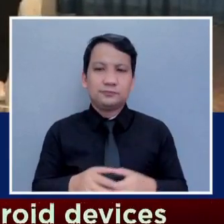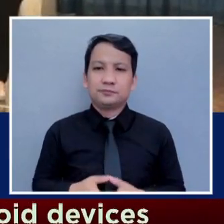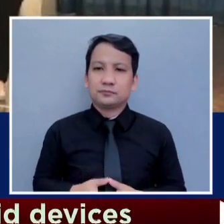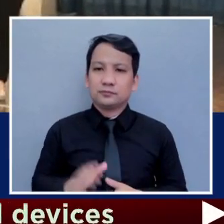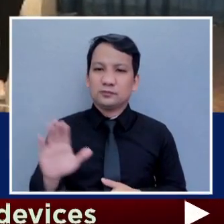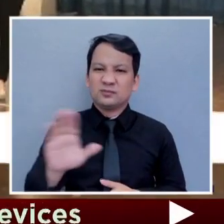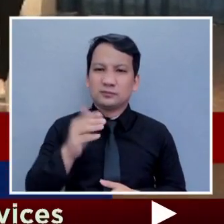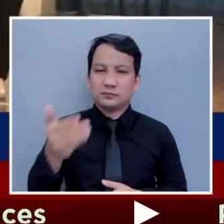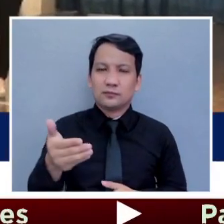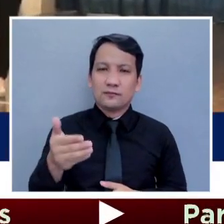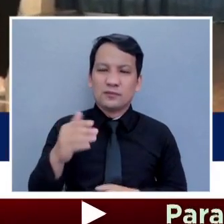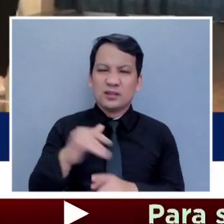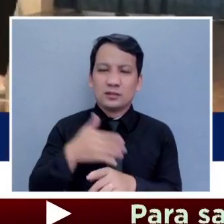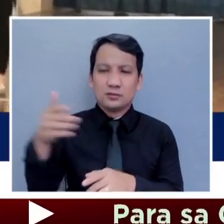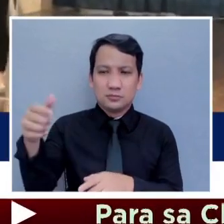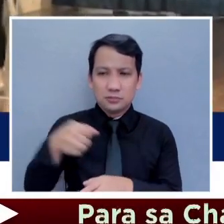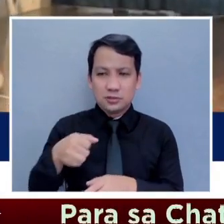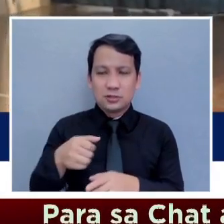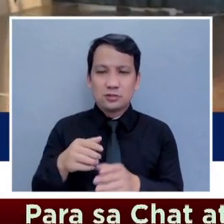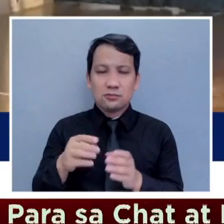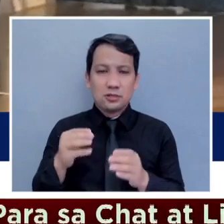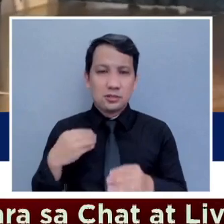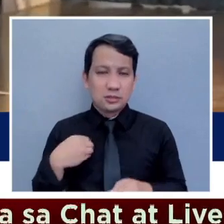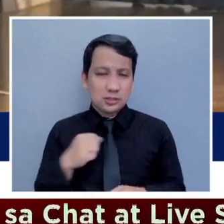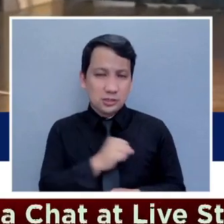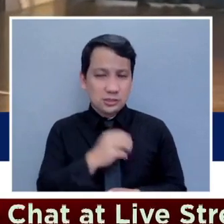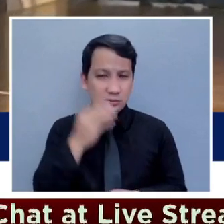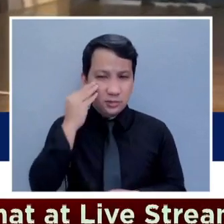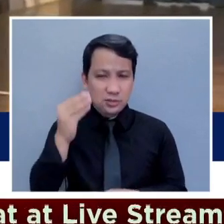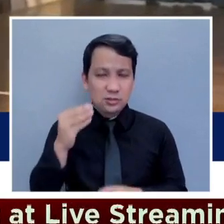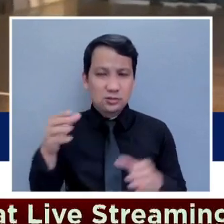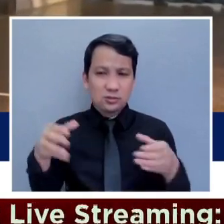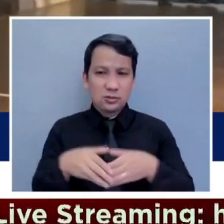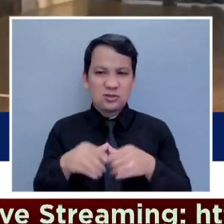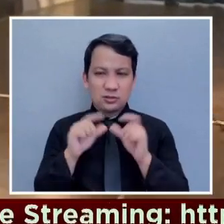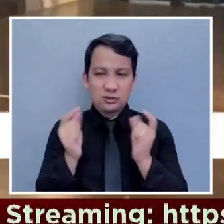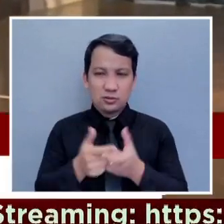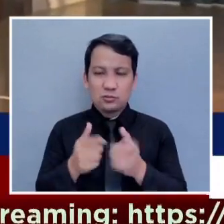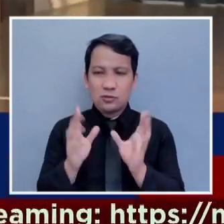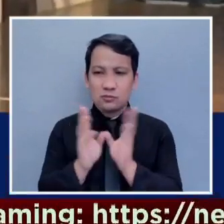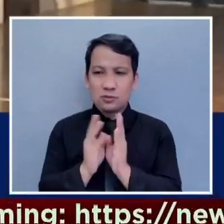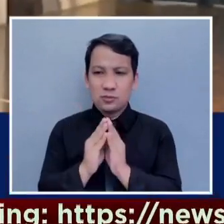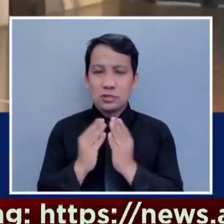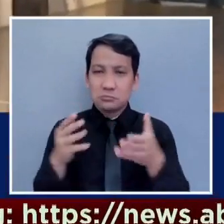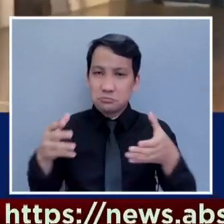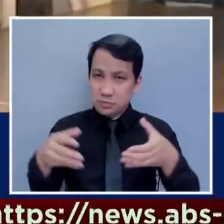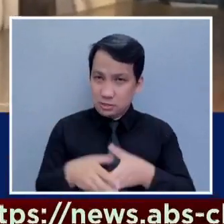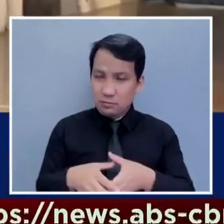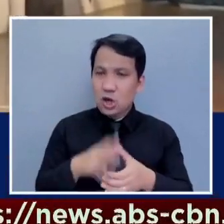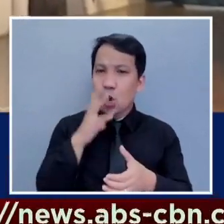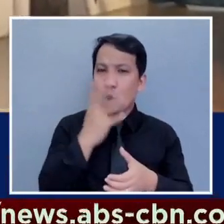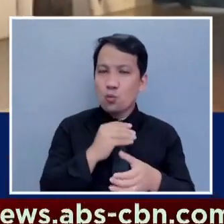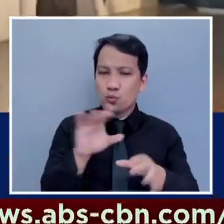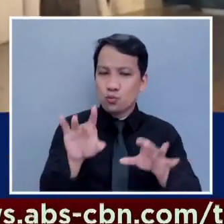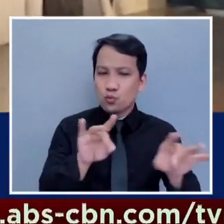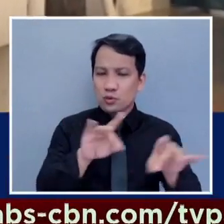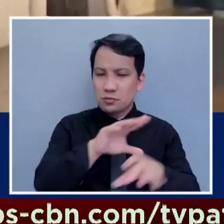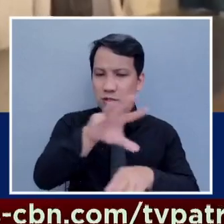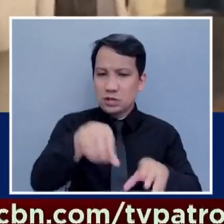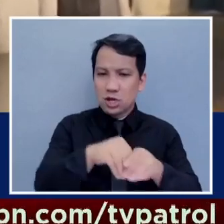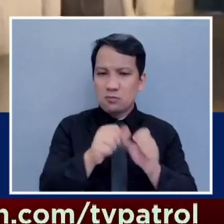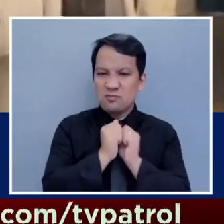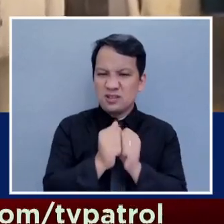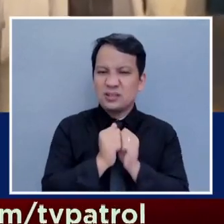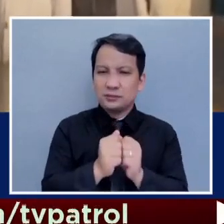Hulyo, magpapatawag si Senador Mig Zubiri ng Super Majority Block Meeting. Dito pag-uusapan kung sino-sino talaga yung makakakuha